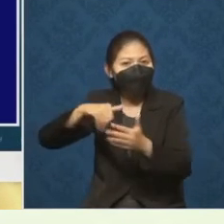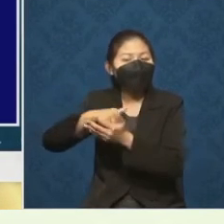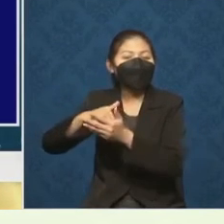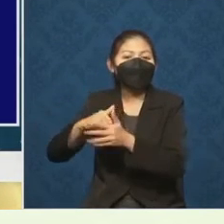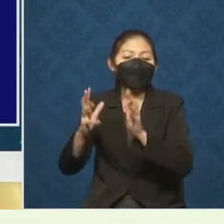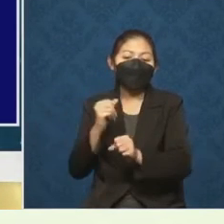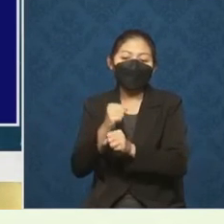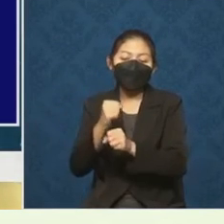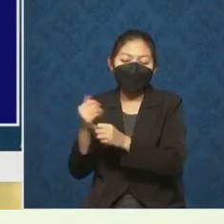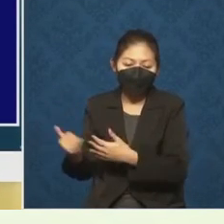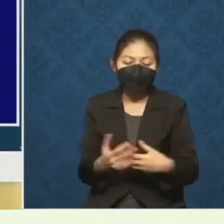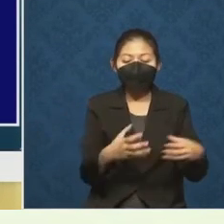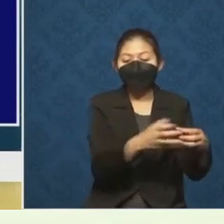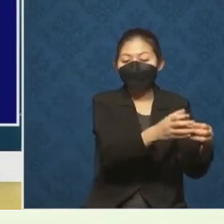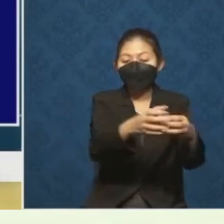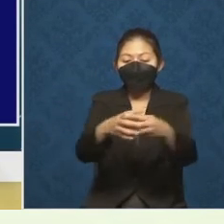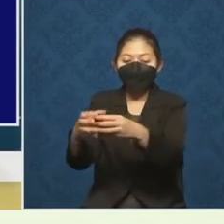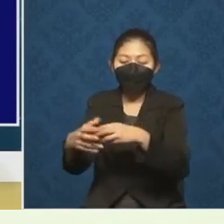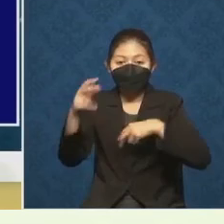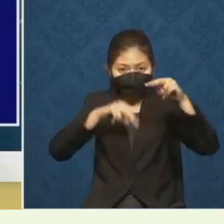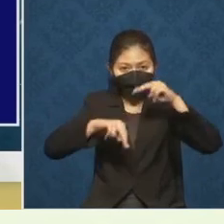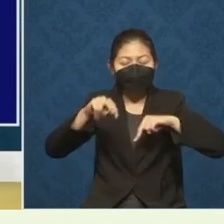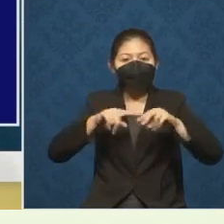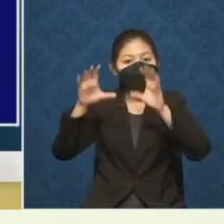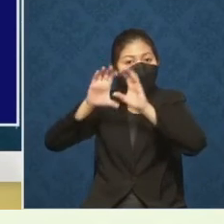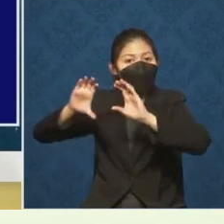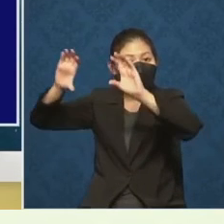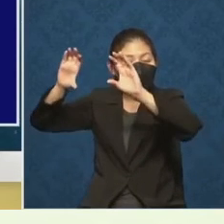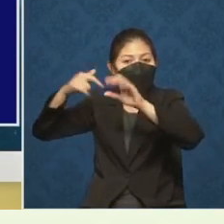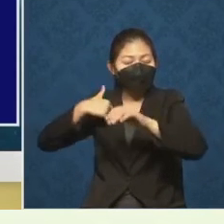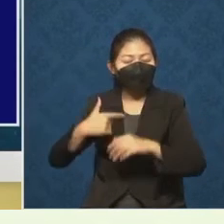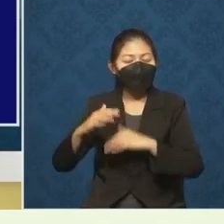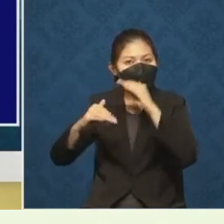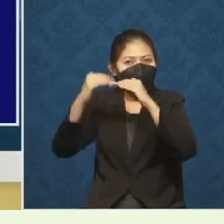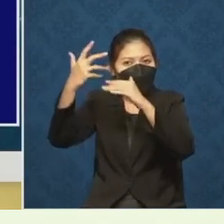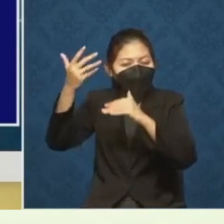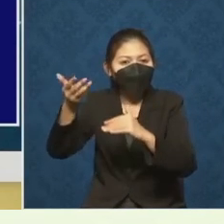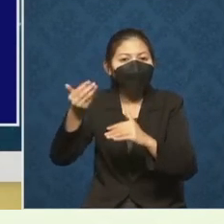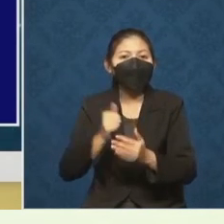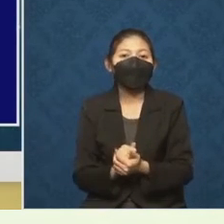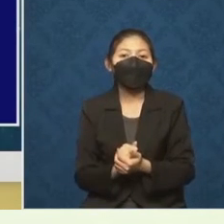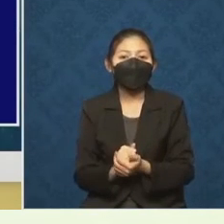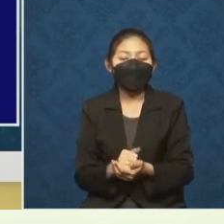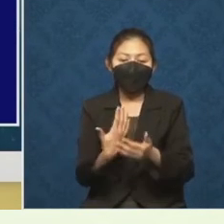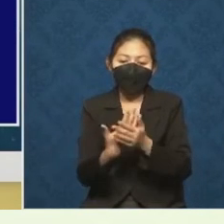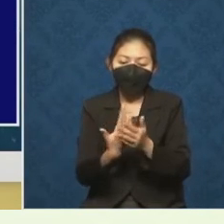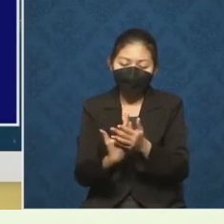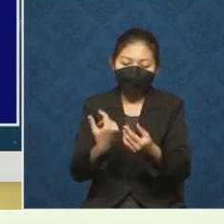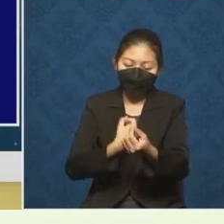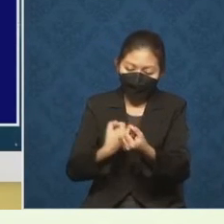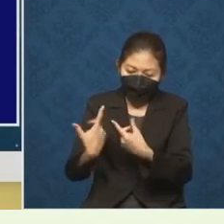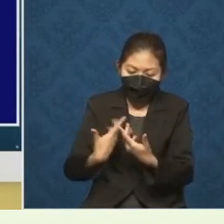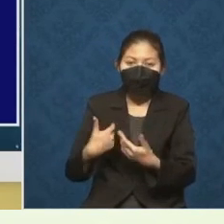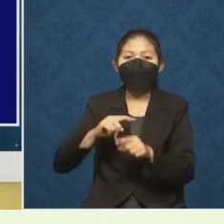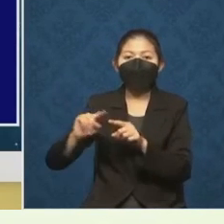ำหน่วยครูอาจารย์ก็เป็นข้าราชการนะครับมีอนาคตนะมีบำเหน็จบำนาญมีอะไรต่างๆเนี่ยนะครับเพราะฉะนั้นเ